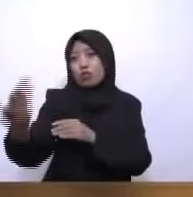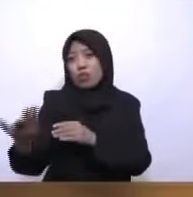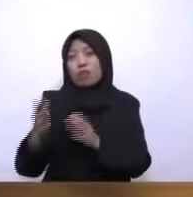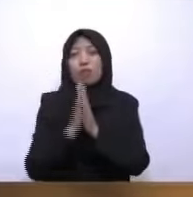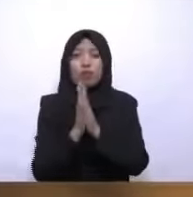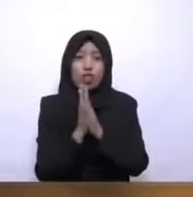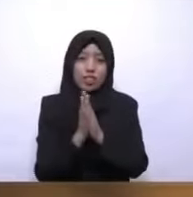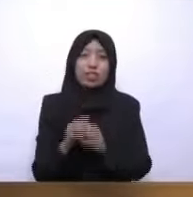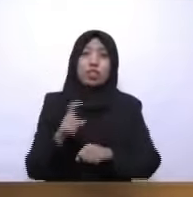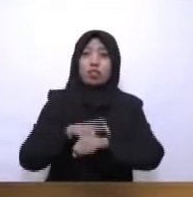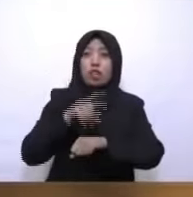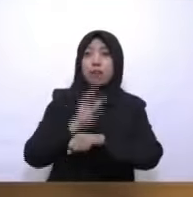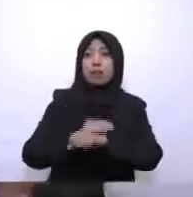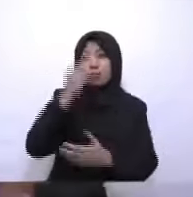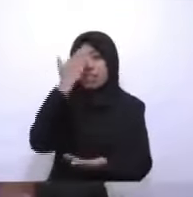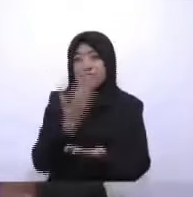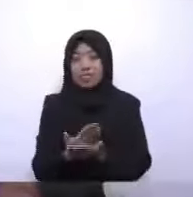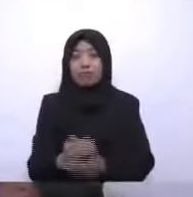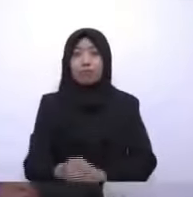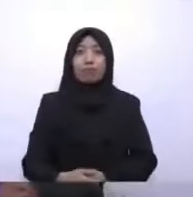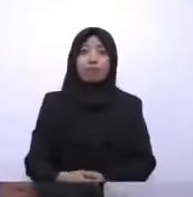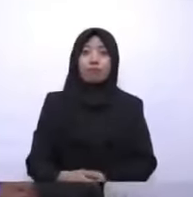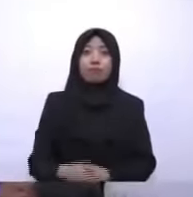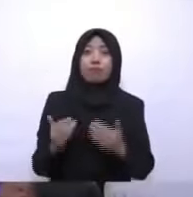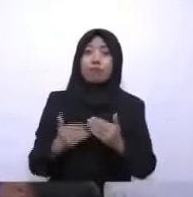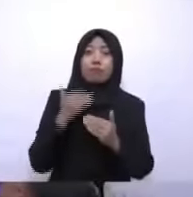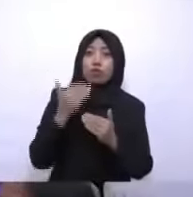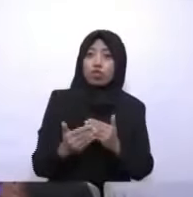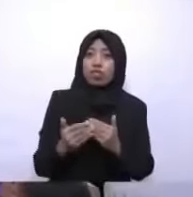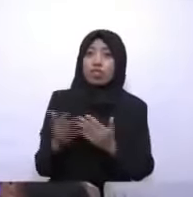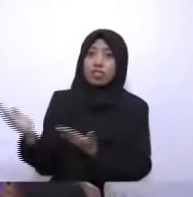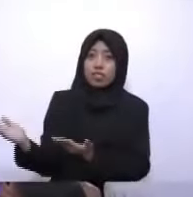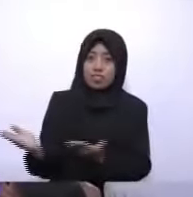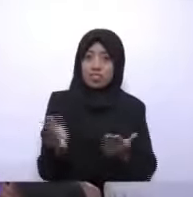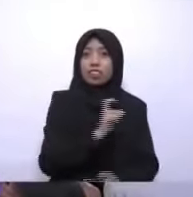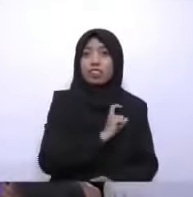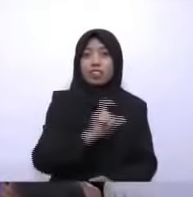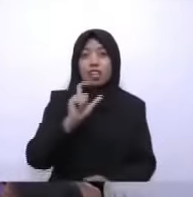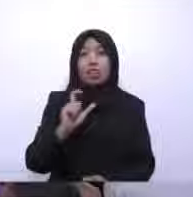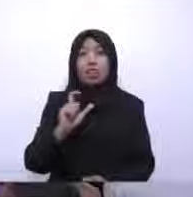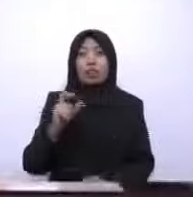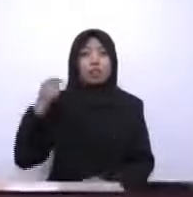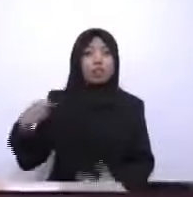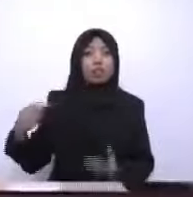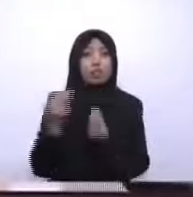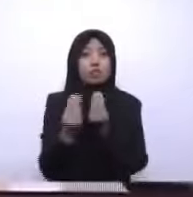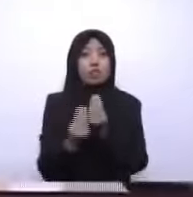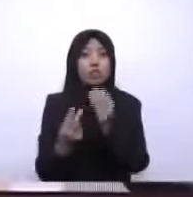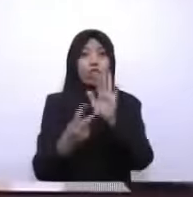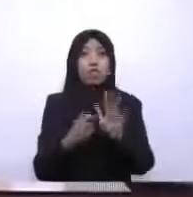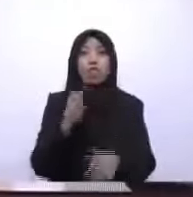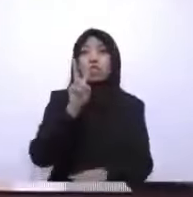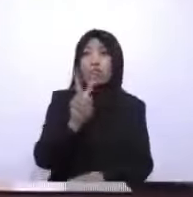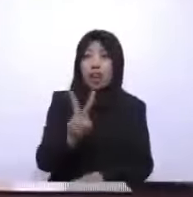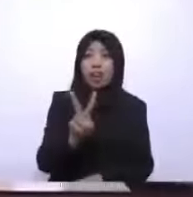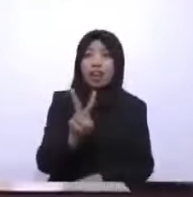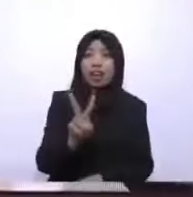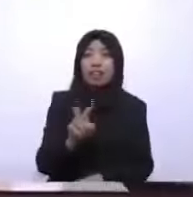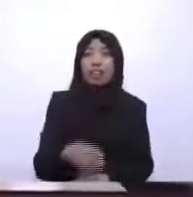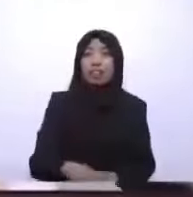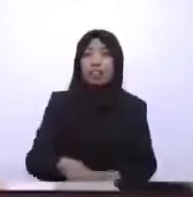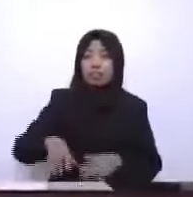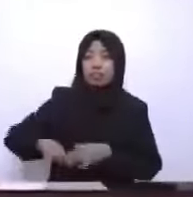Anda sudah habis. Waktu habis, terima kasih. Baik. Selanjutnya saya persilakan kepada calon wakil gubernur nomor urut 2